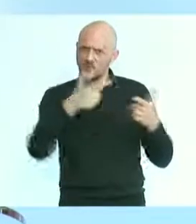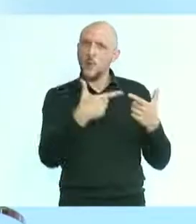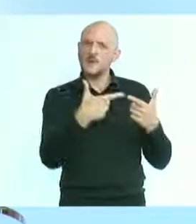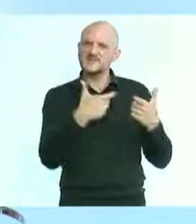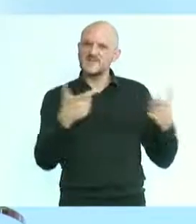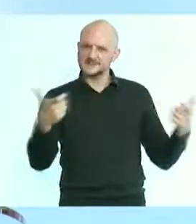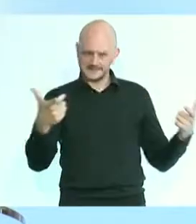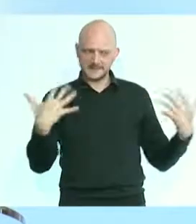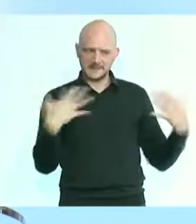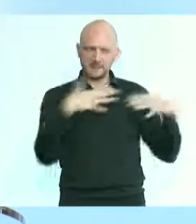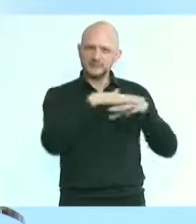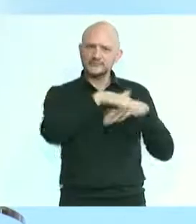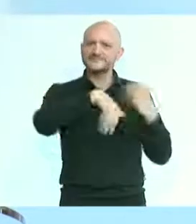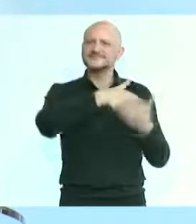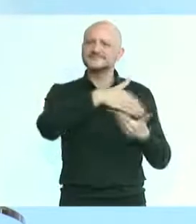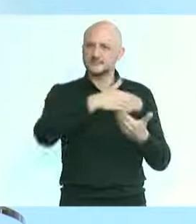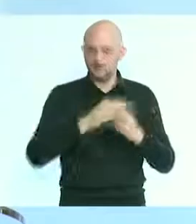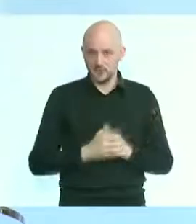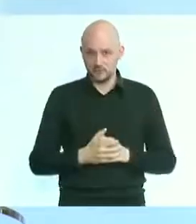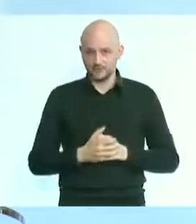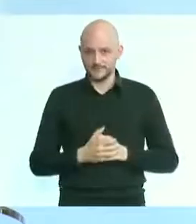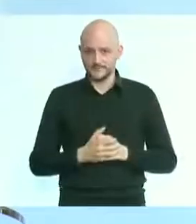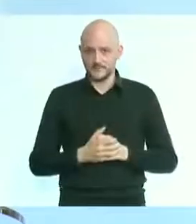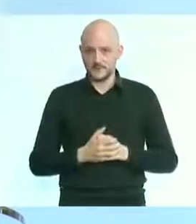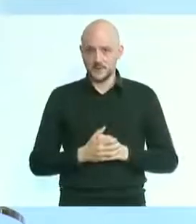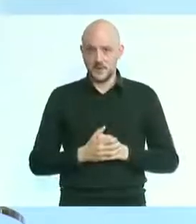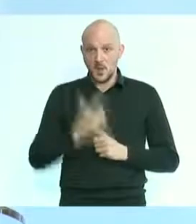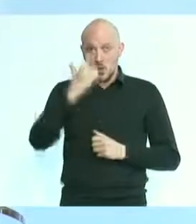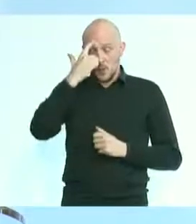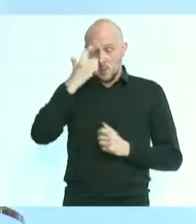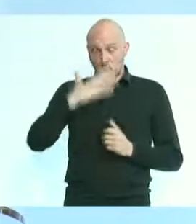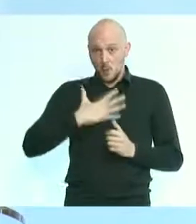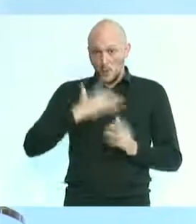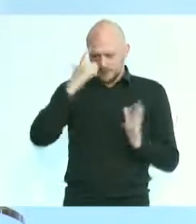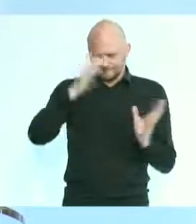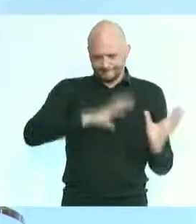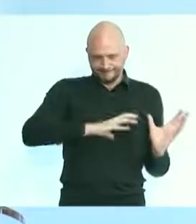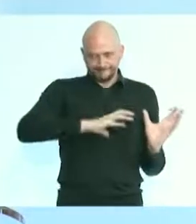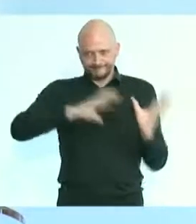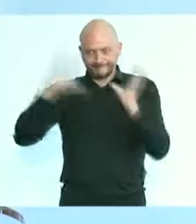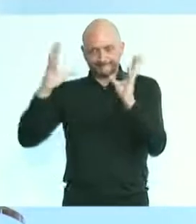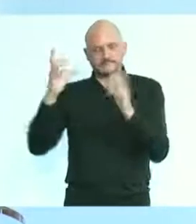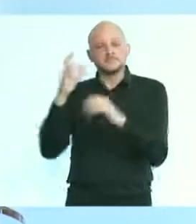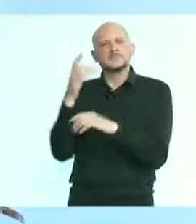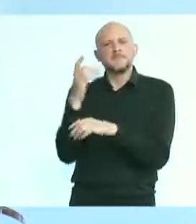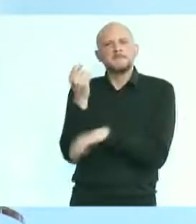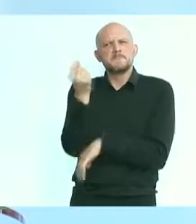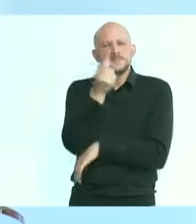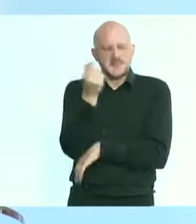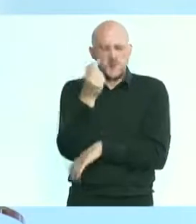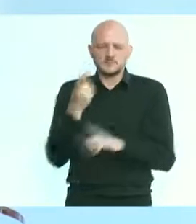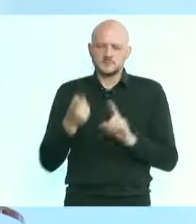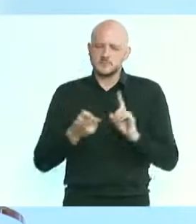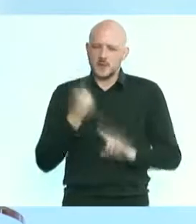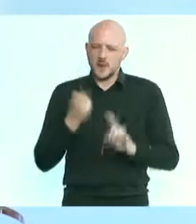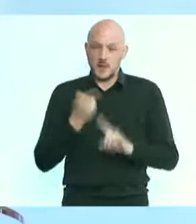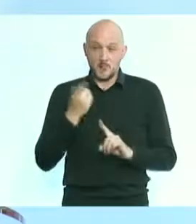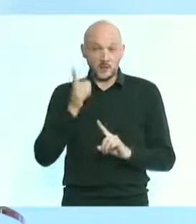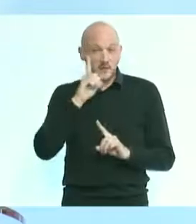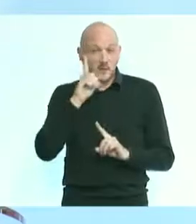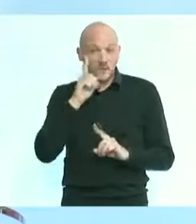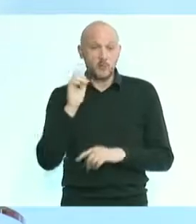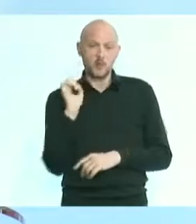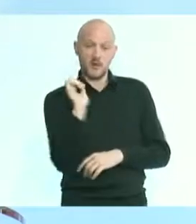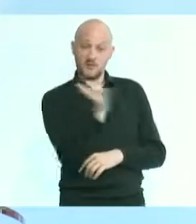de ce binôme parce que les ambassadeurs de l'accessibilité vont vivre cette expérience de